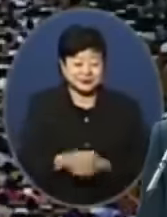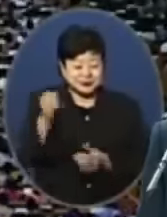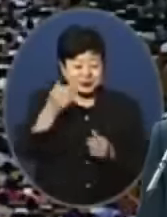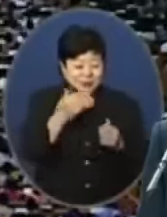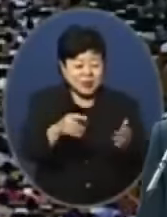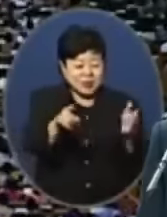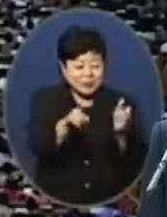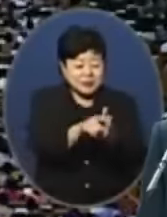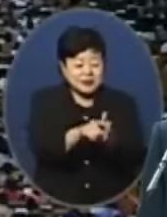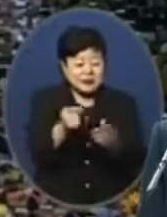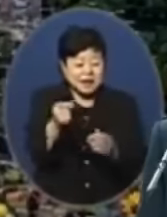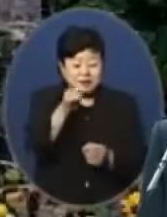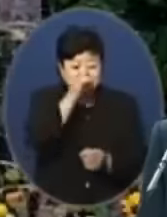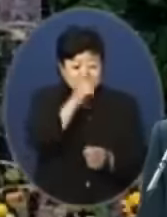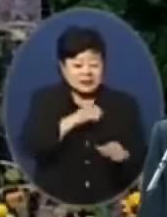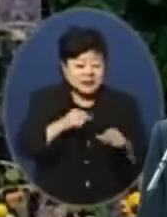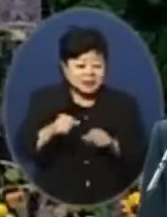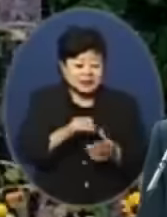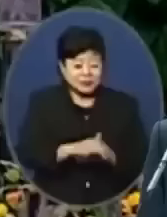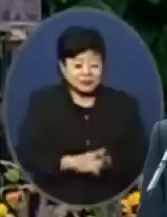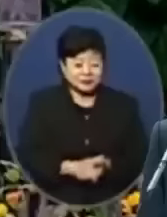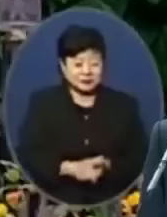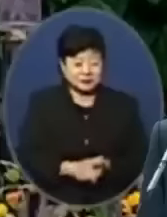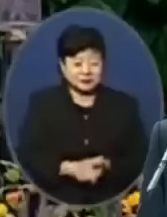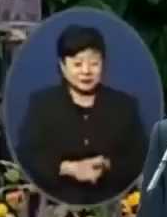성령과 믿음이 가져오는 역사로